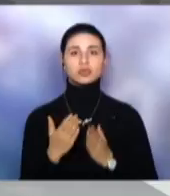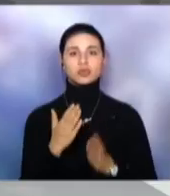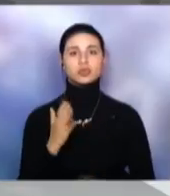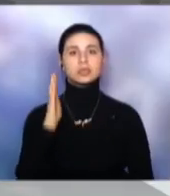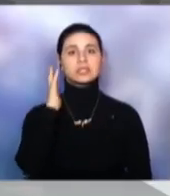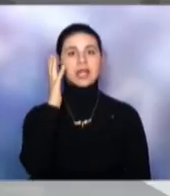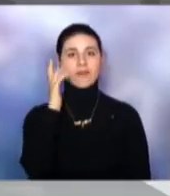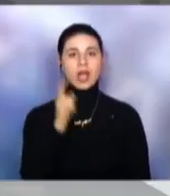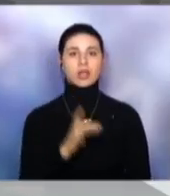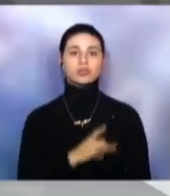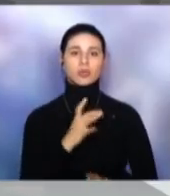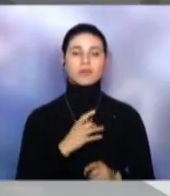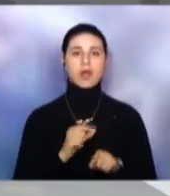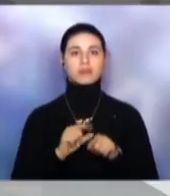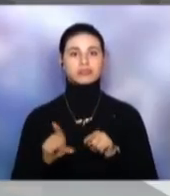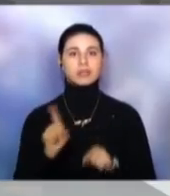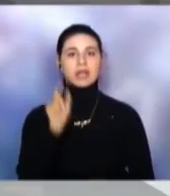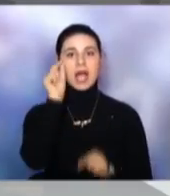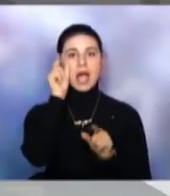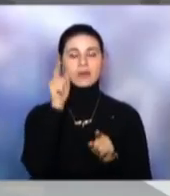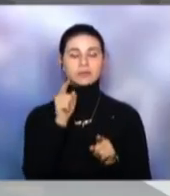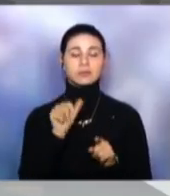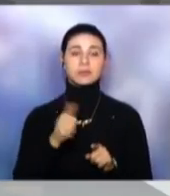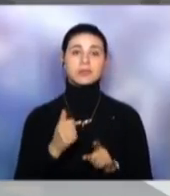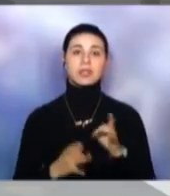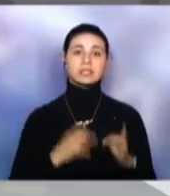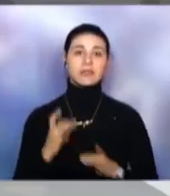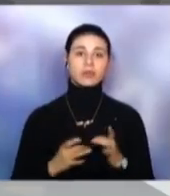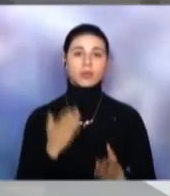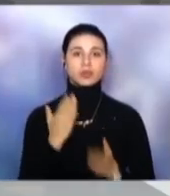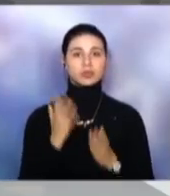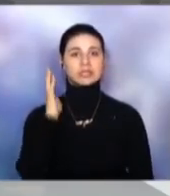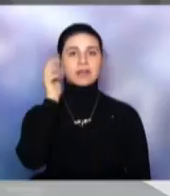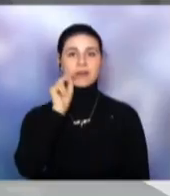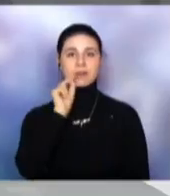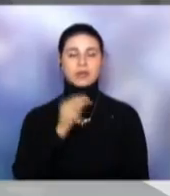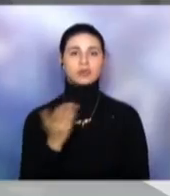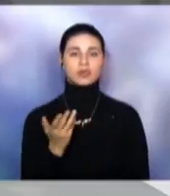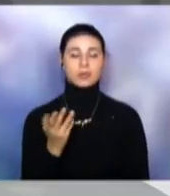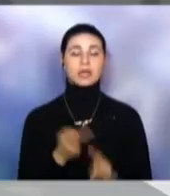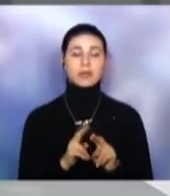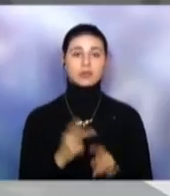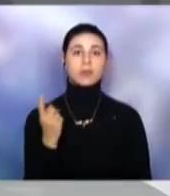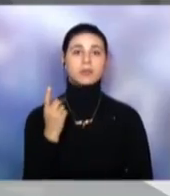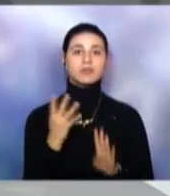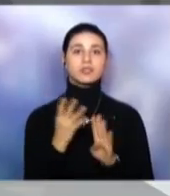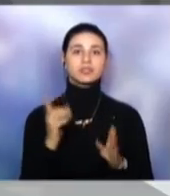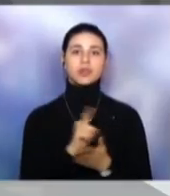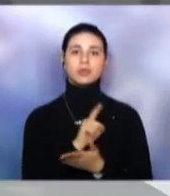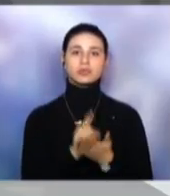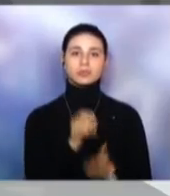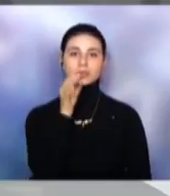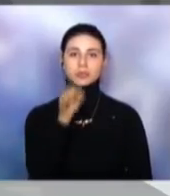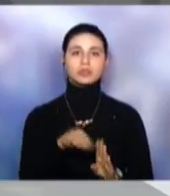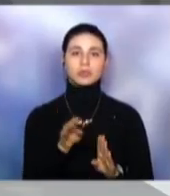გამო. ანუ რა აღვიძებს მას ეს შფოთვა თუ მომატებული წნევა? ამიტომ პირველ რიგში ურჩევდი